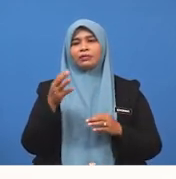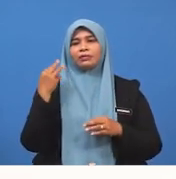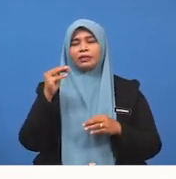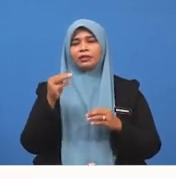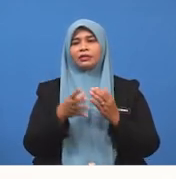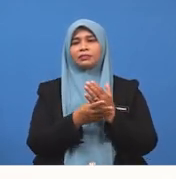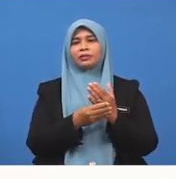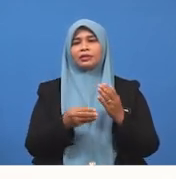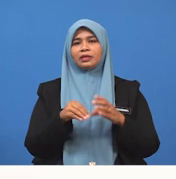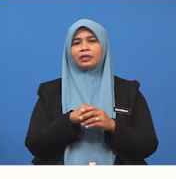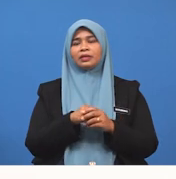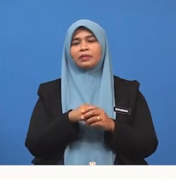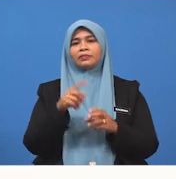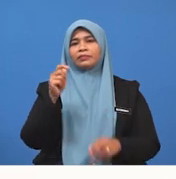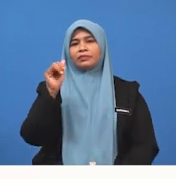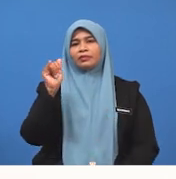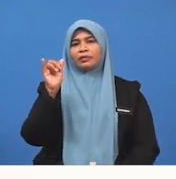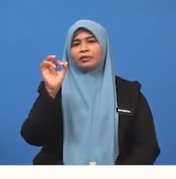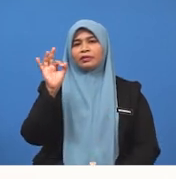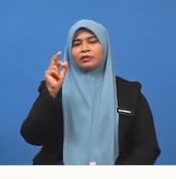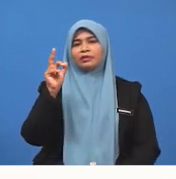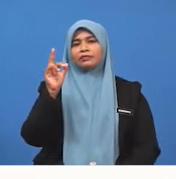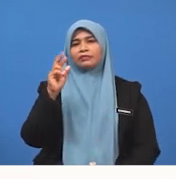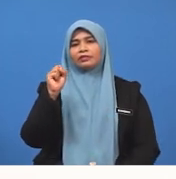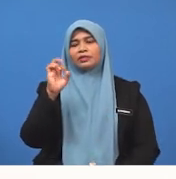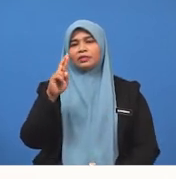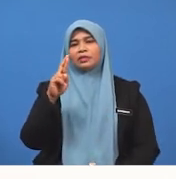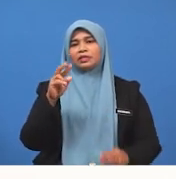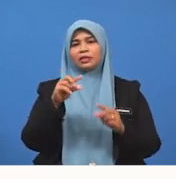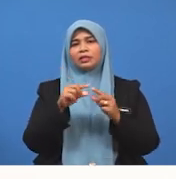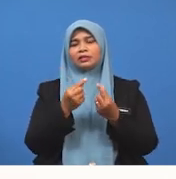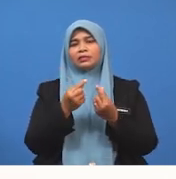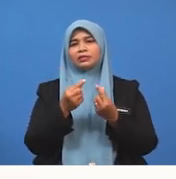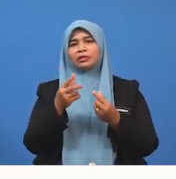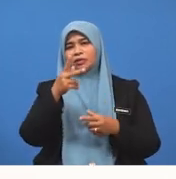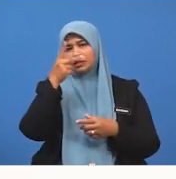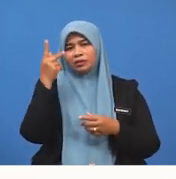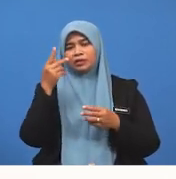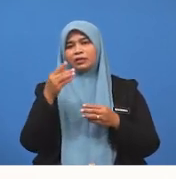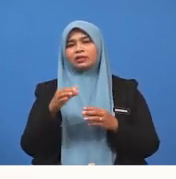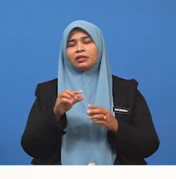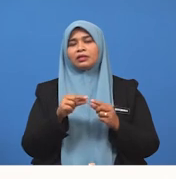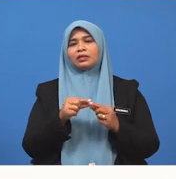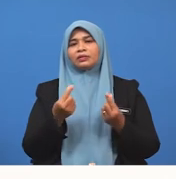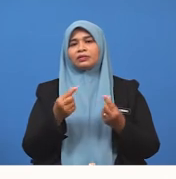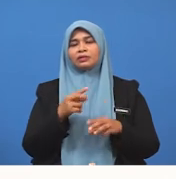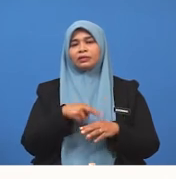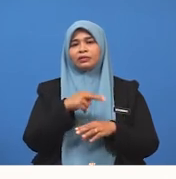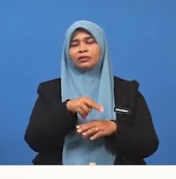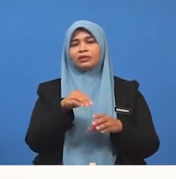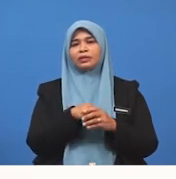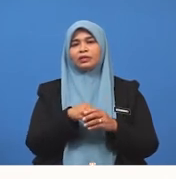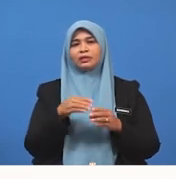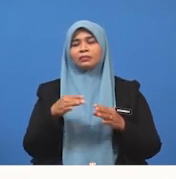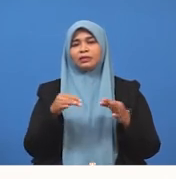penafsiran Alquran karena al-quran Hai diturunkan dalam bahasa Arab Selain itu